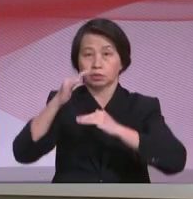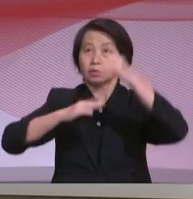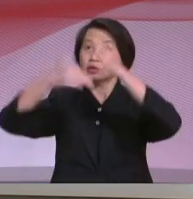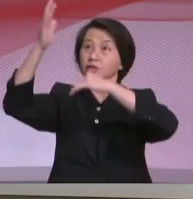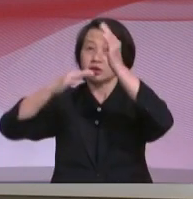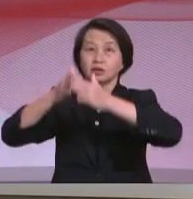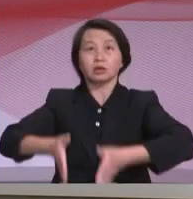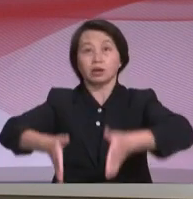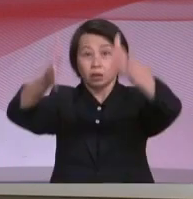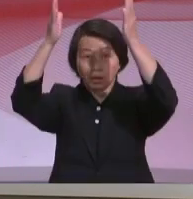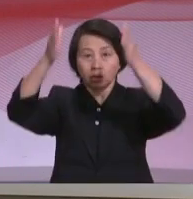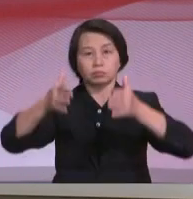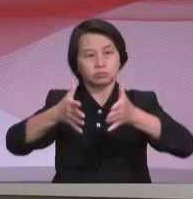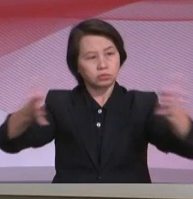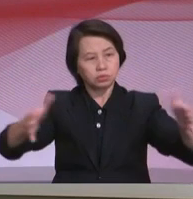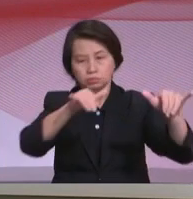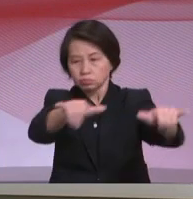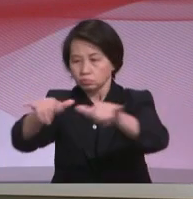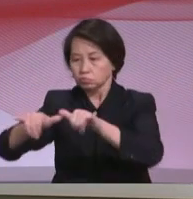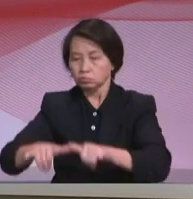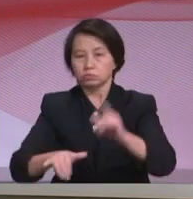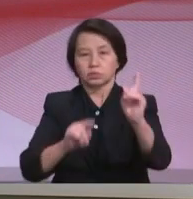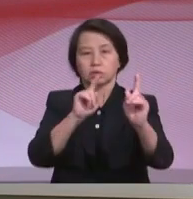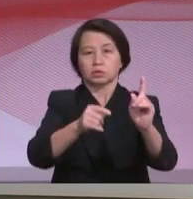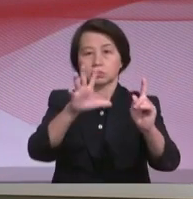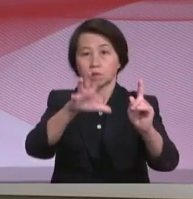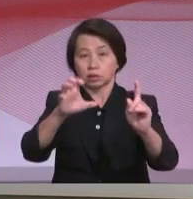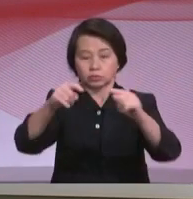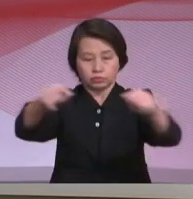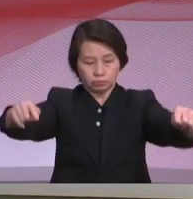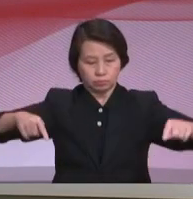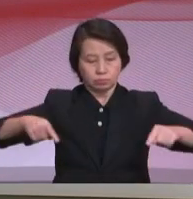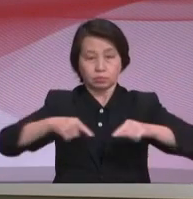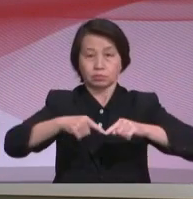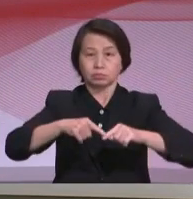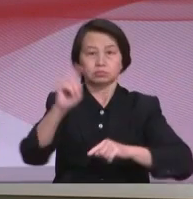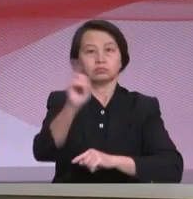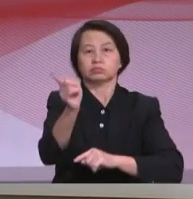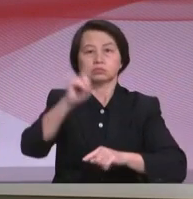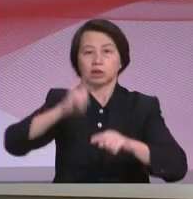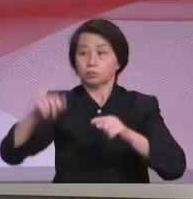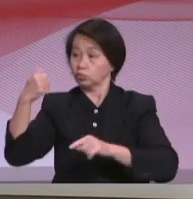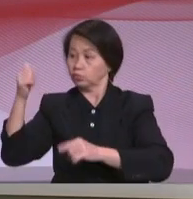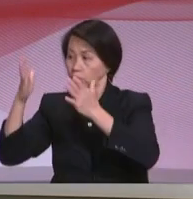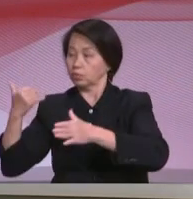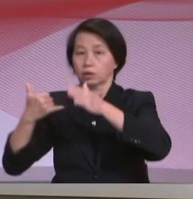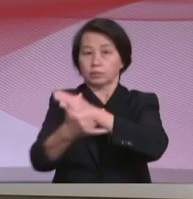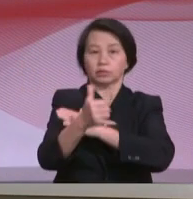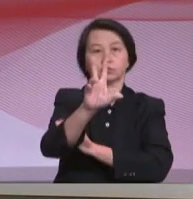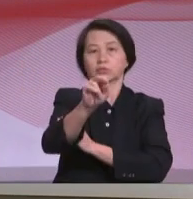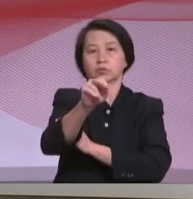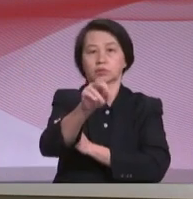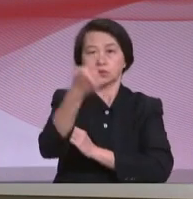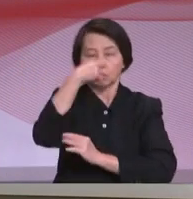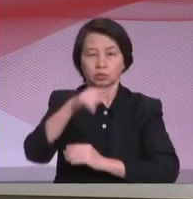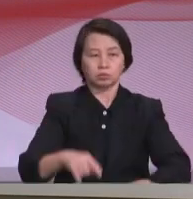dengan keluasan kurang dari 1,500 kaki persegi, tidak melebihi 10 orang, dan bagi